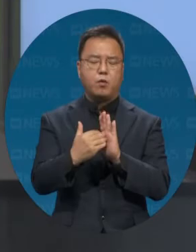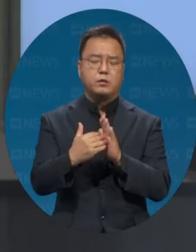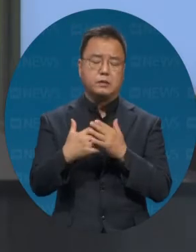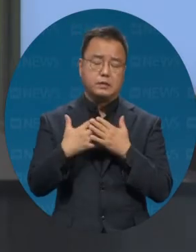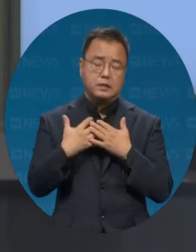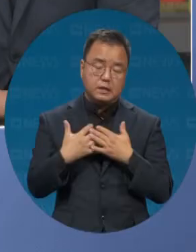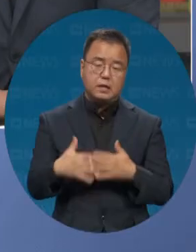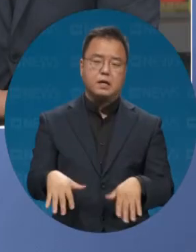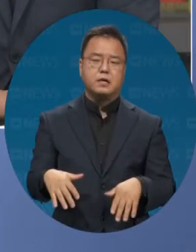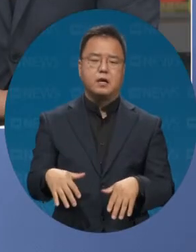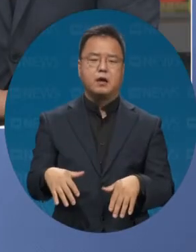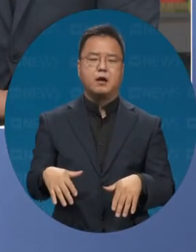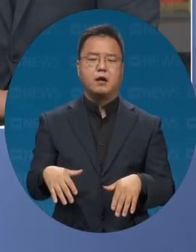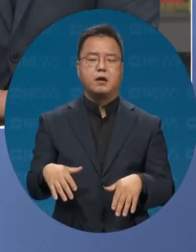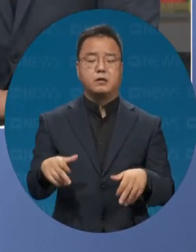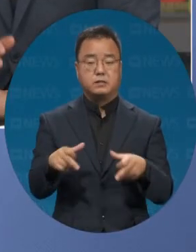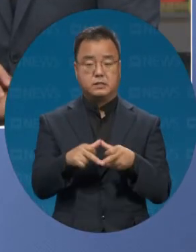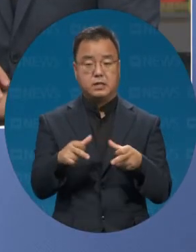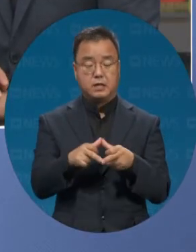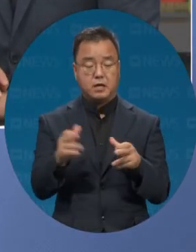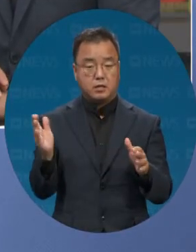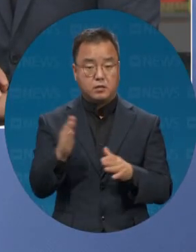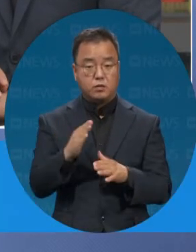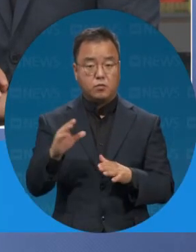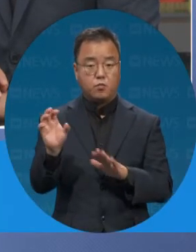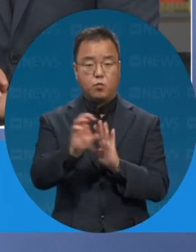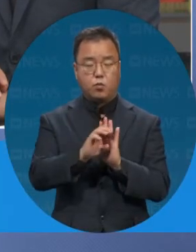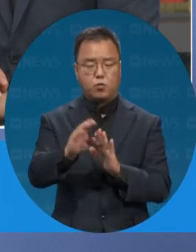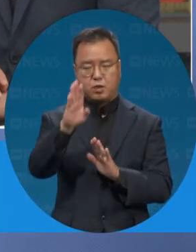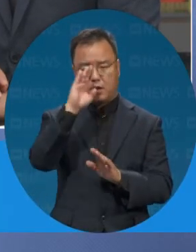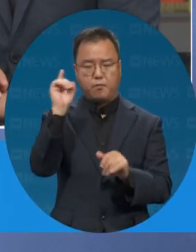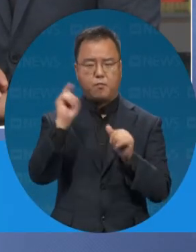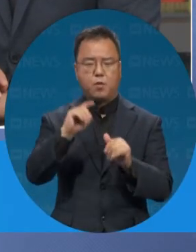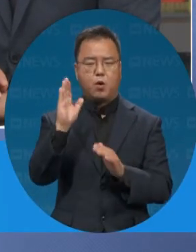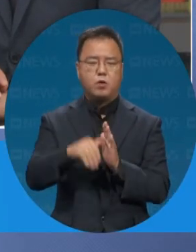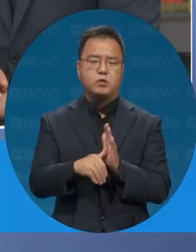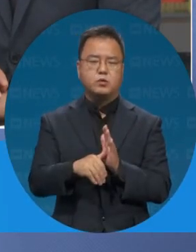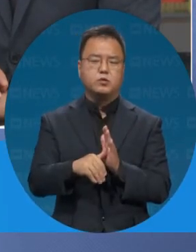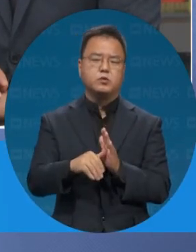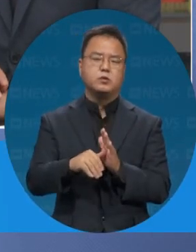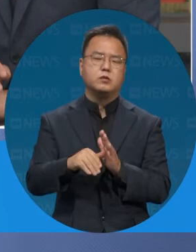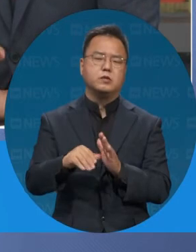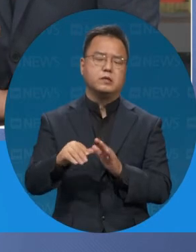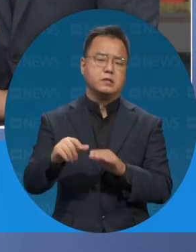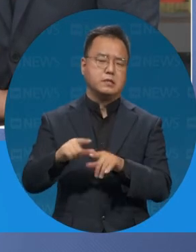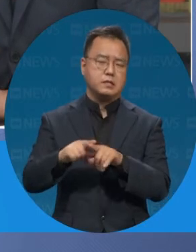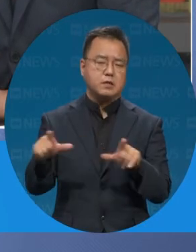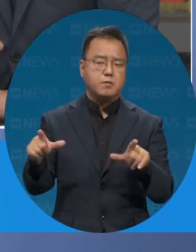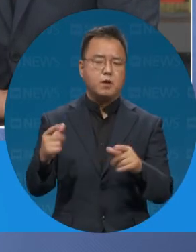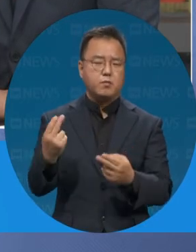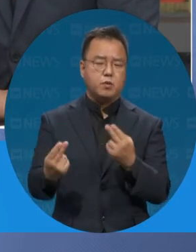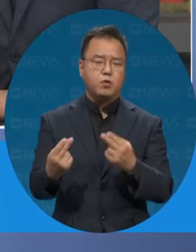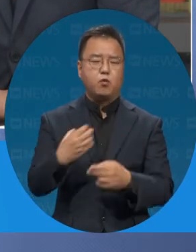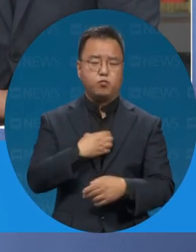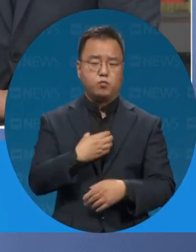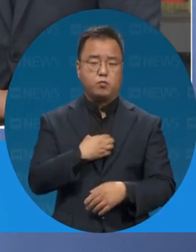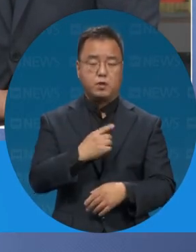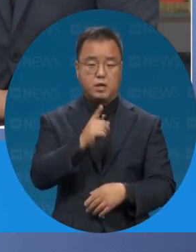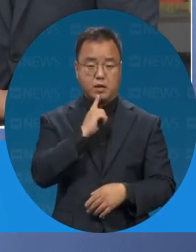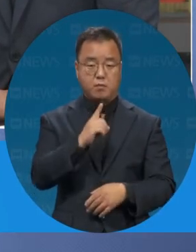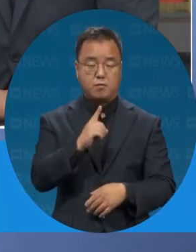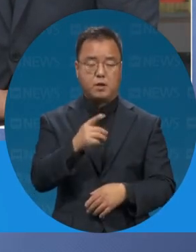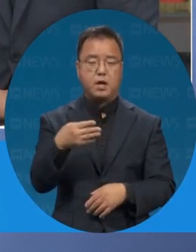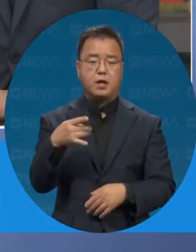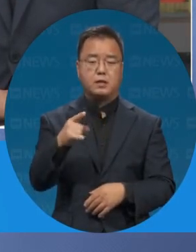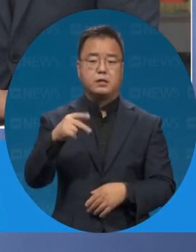코로 날 그의 걸리면 비장애 학생보다 더 위험한 걸로 알려져 있는데요 텍사스주 같은 경우엔 교내 마스크 착용 의무화를 금지한